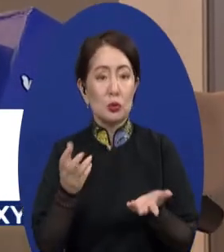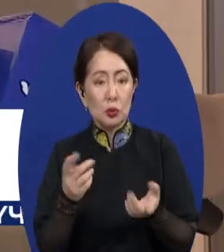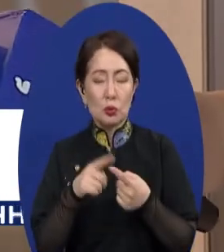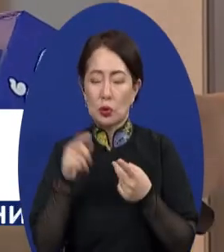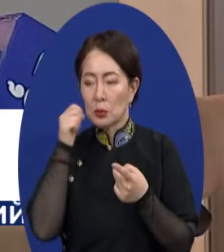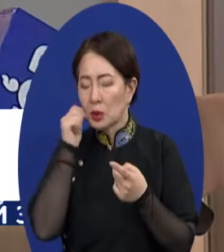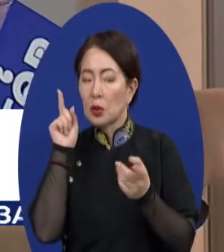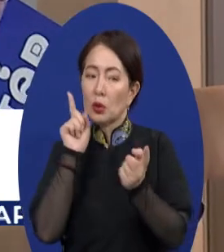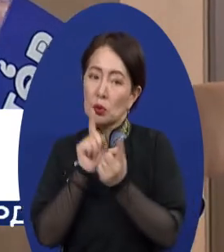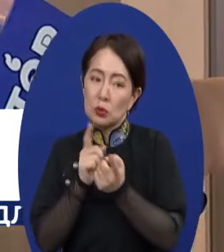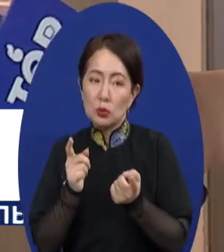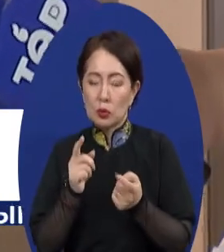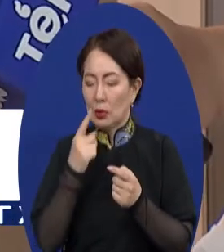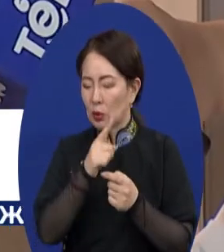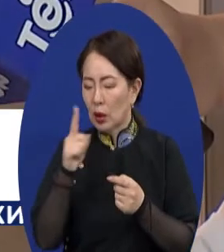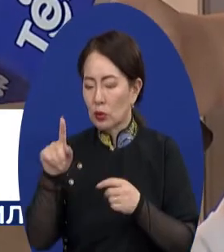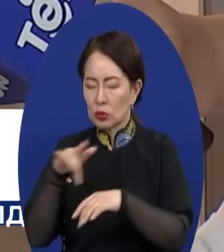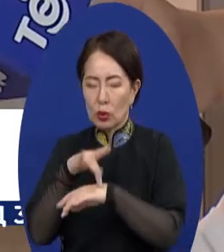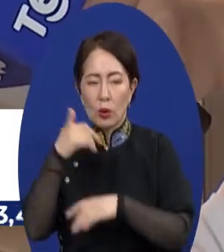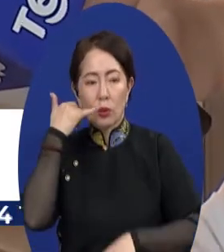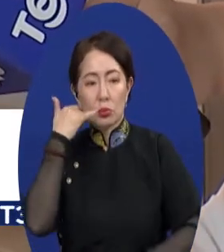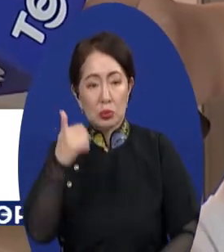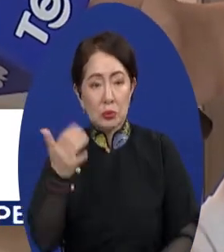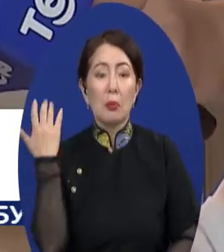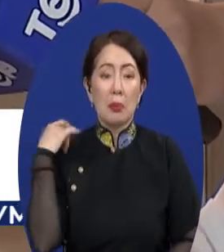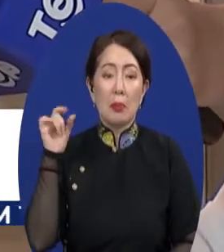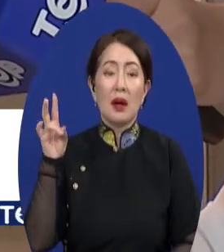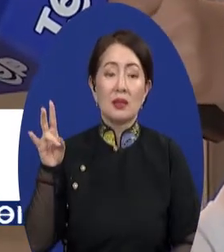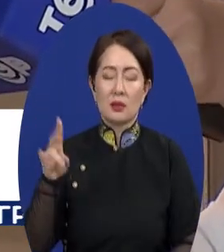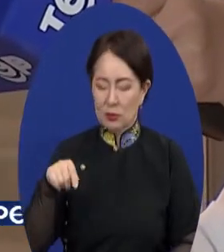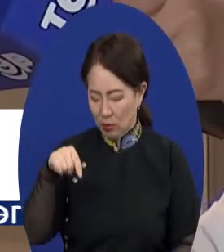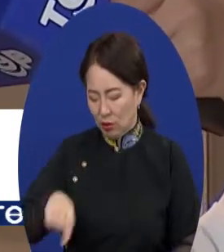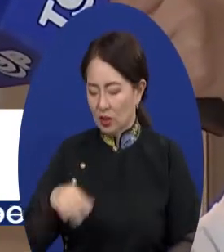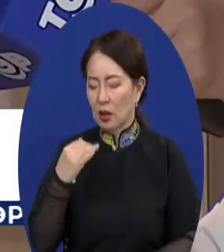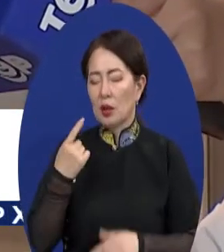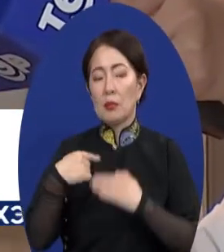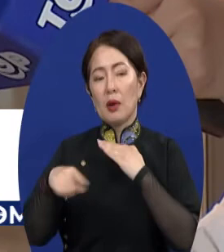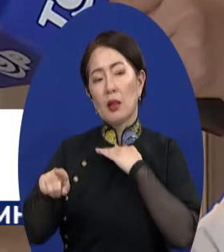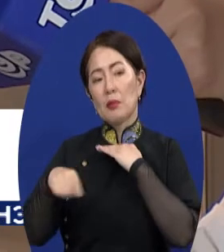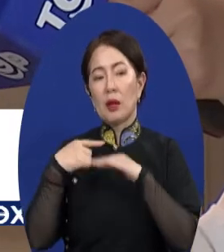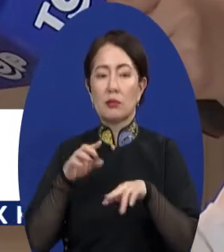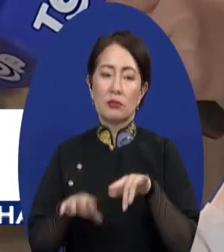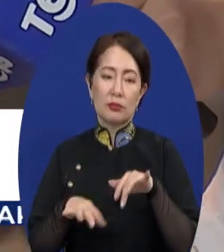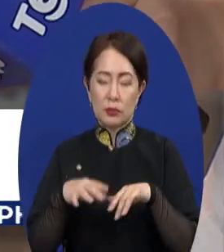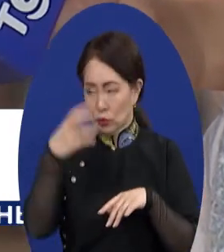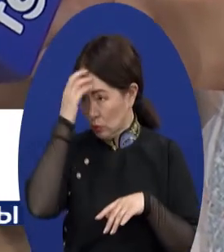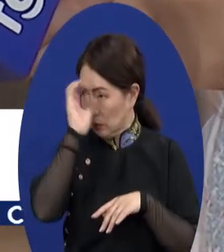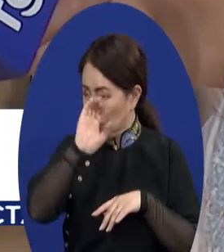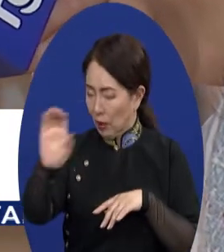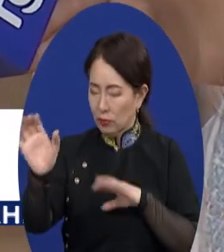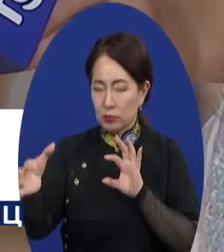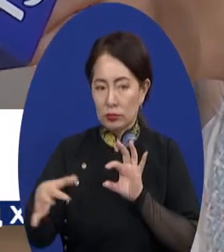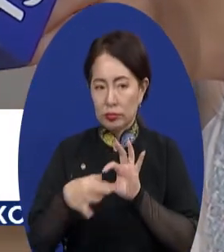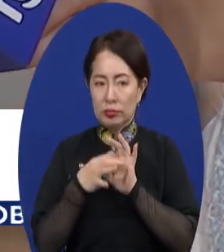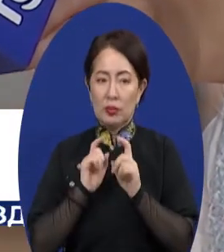биеэр очдог эсвэл 11.11 төгрөө утас гэсэн бол одоо имейлээр одоо шууд төрийн байгууллагуудтай